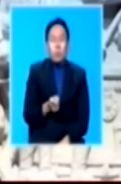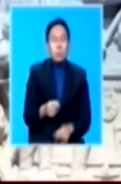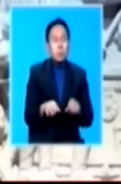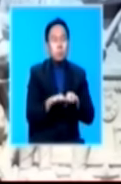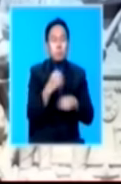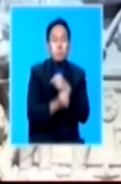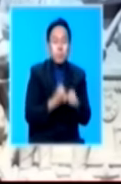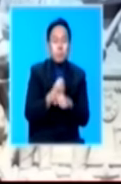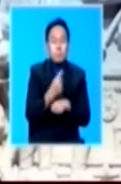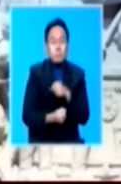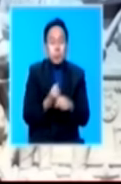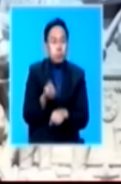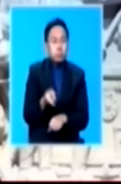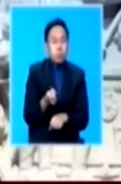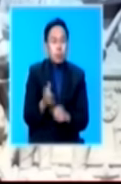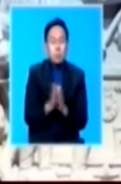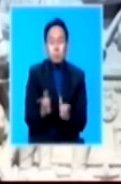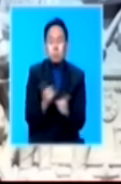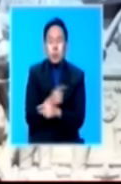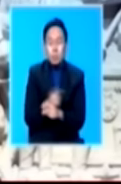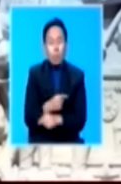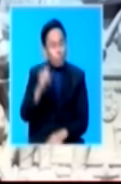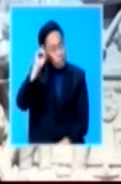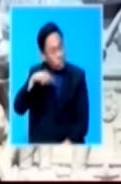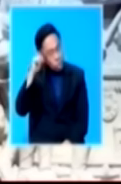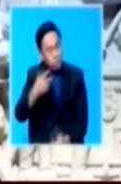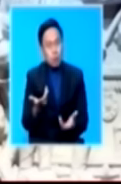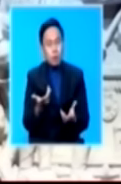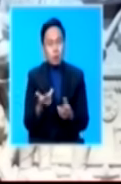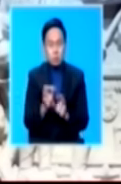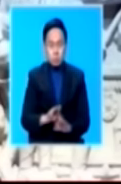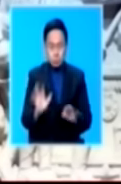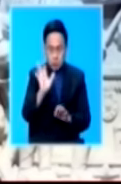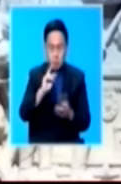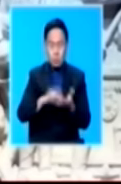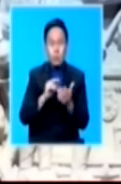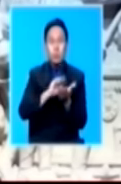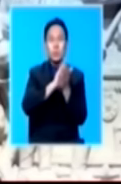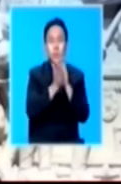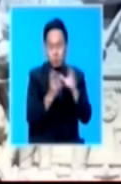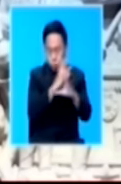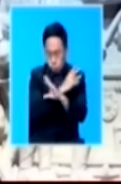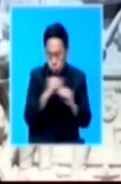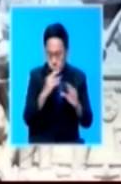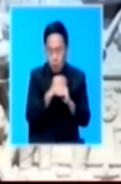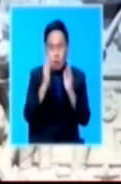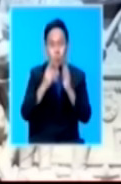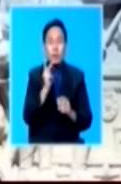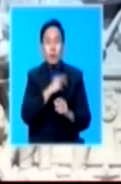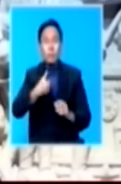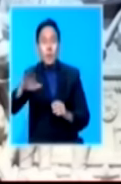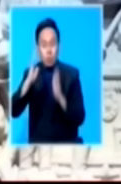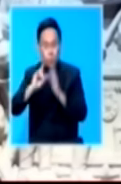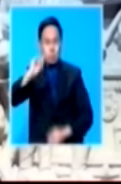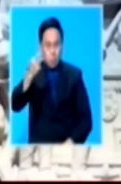คนใหม่เขาทำขึ้นมาไอ้คนเก่าก็ไปไม่ออกไปไม่เป็นนะเพราะนั้นเนี่ยผมว่ามันต้องทำแบบนี้บางอย่างก็เอาสิ่งที่มีอยู่แล้วมา